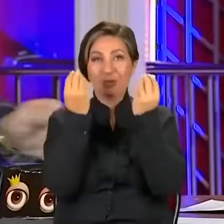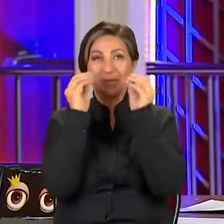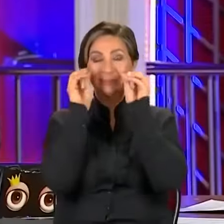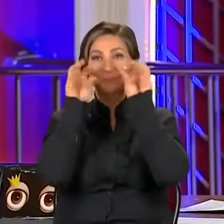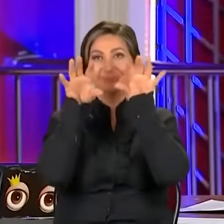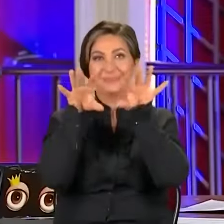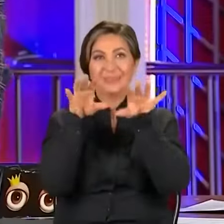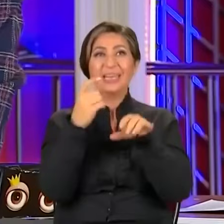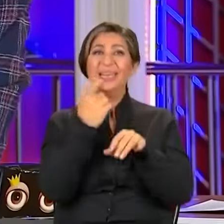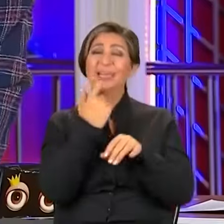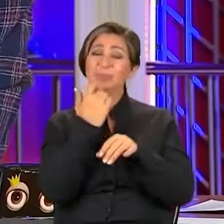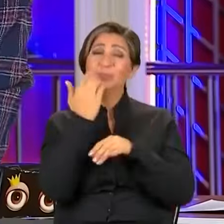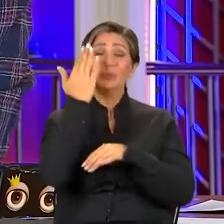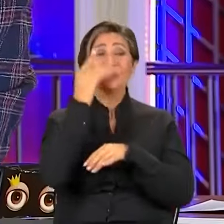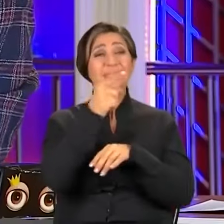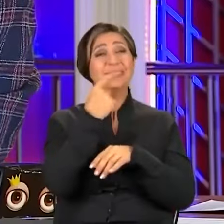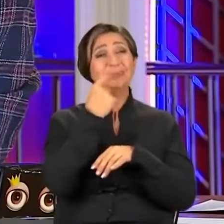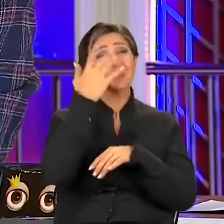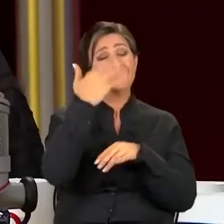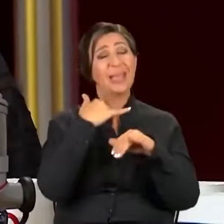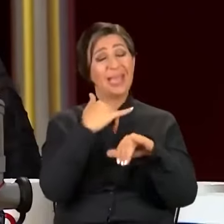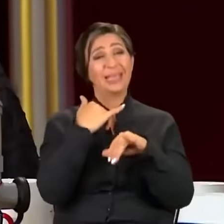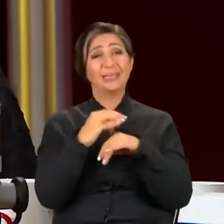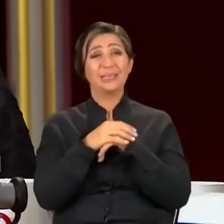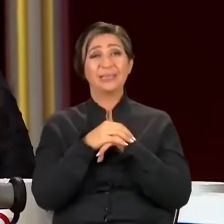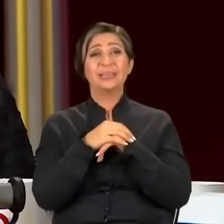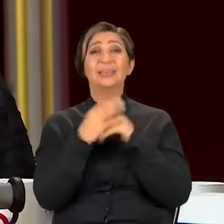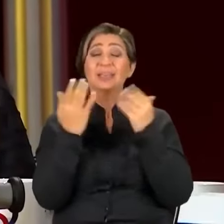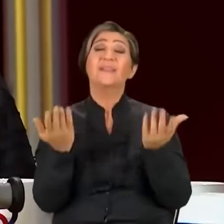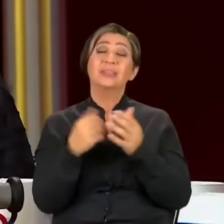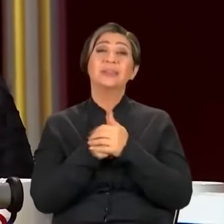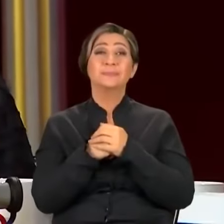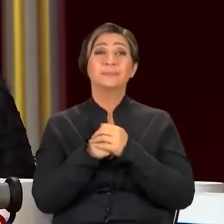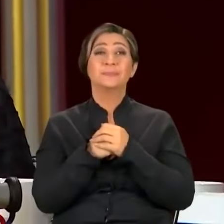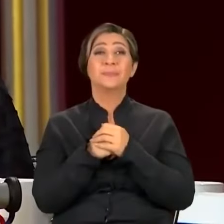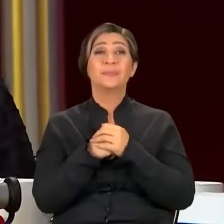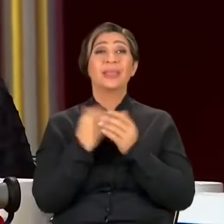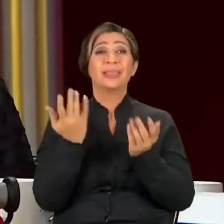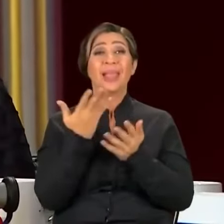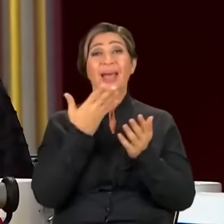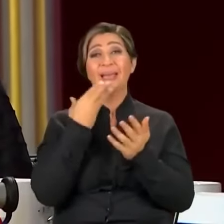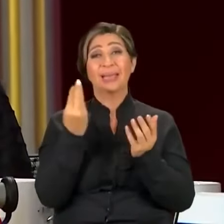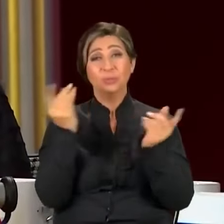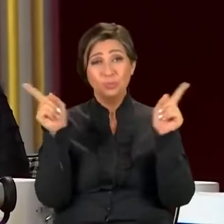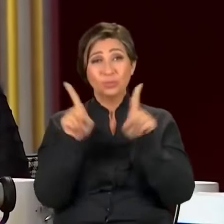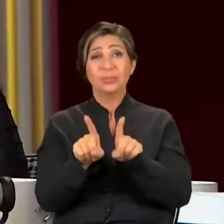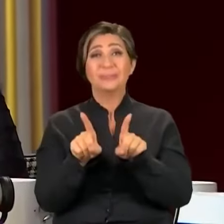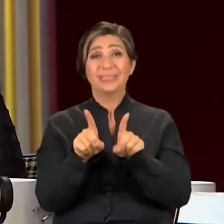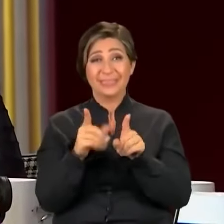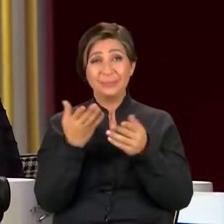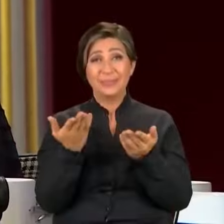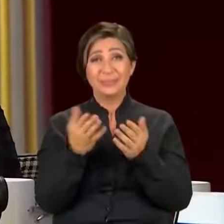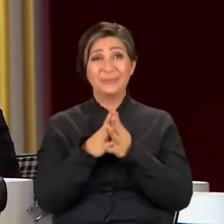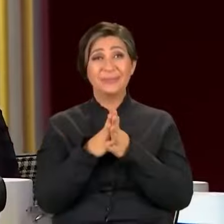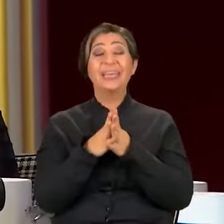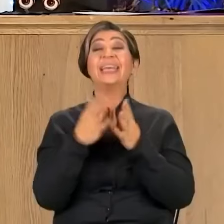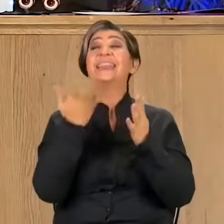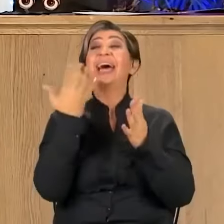çıkıyor. Yaşaldık. Sen de yaşaldın, ben de yaşaldım. Ya evet. Daha genç buluşabilirdik değil mi? Daha